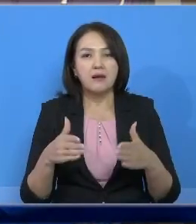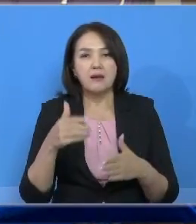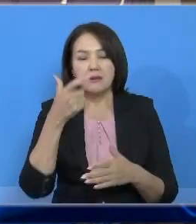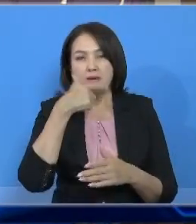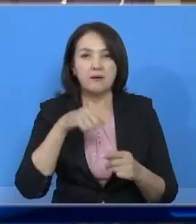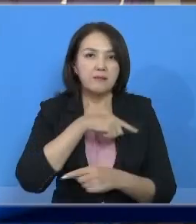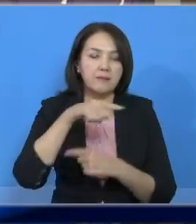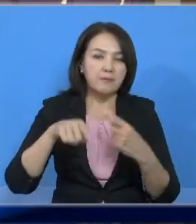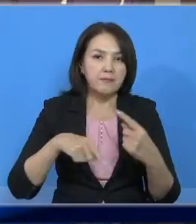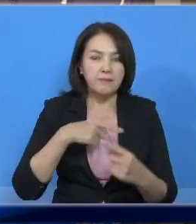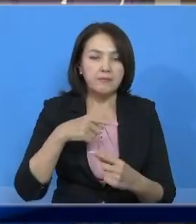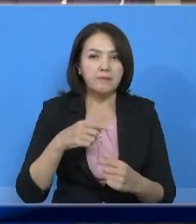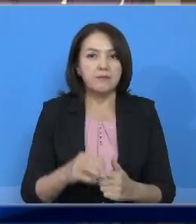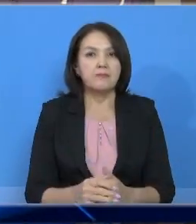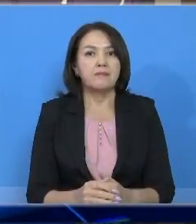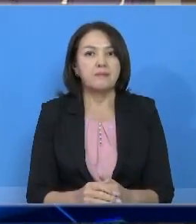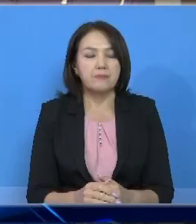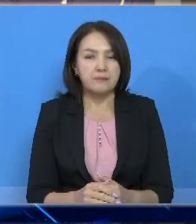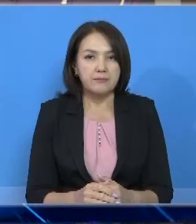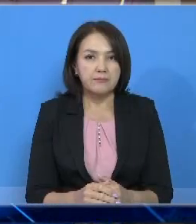бизнес, свои как бы